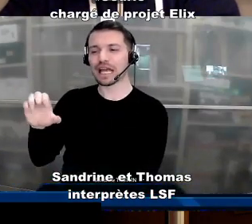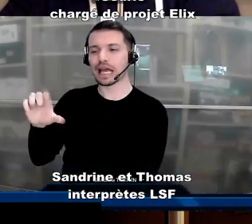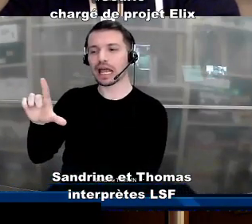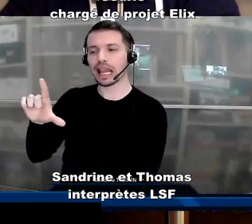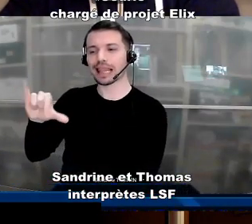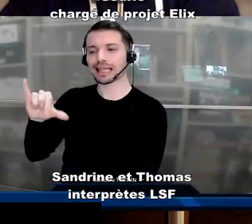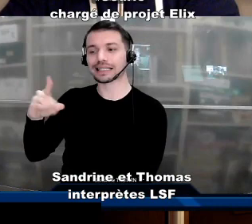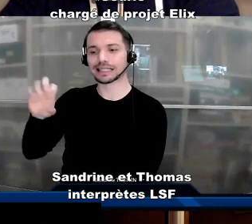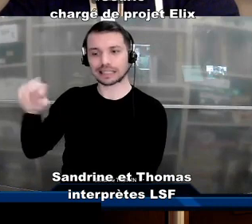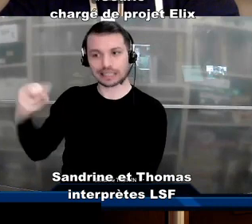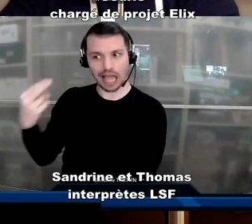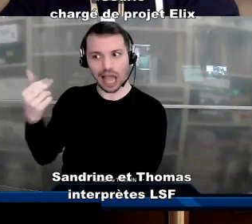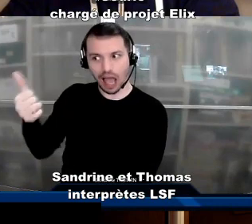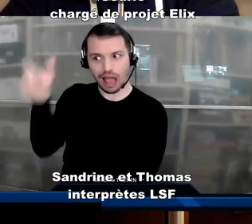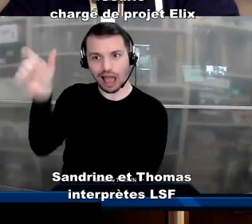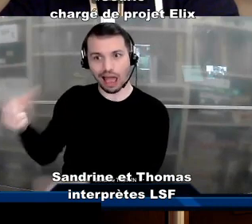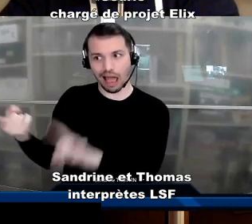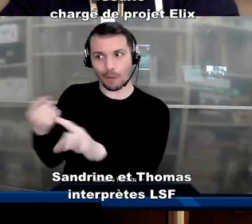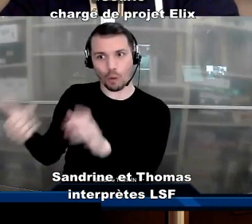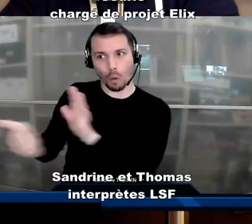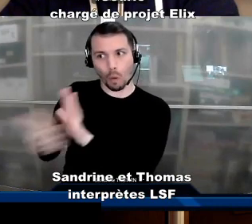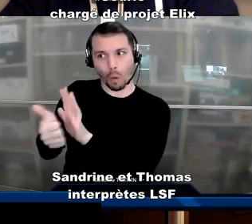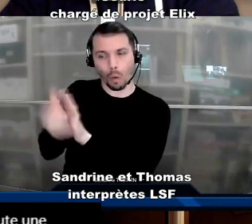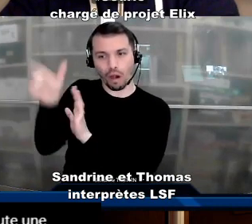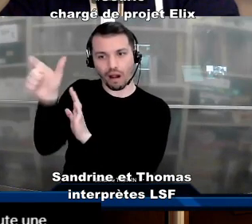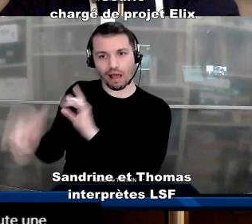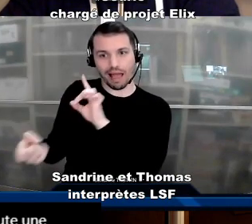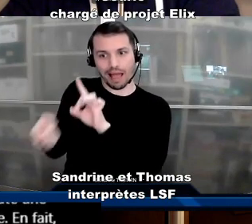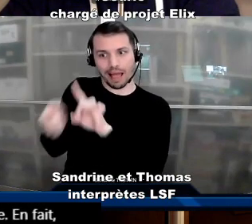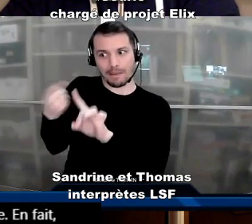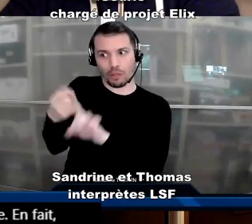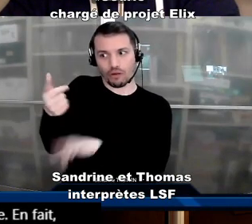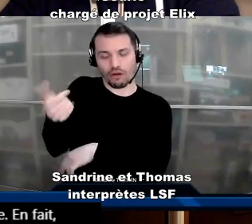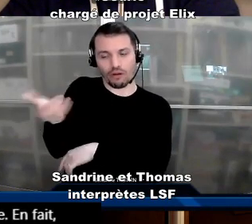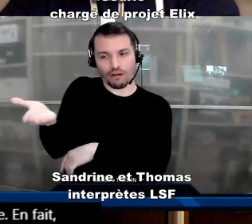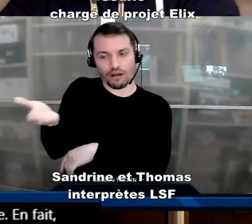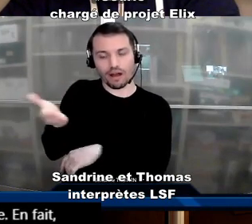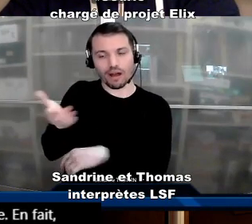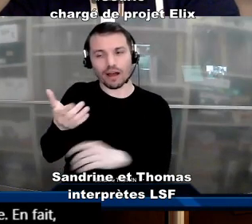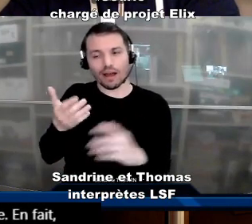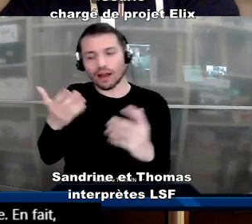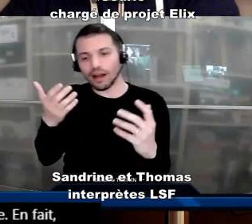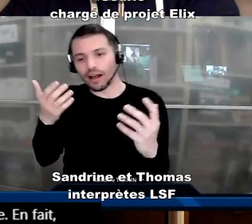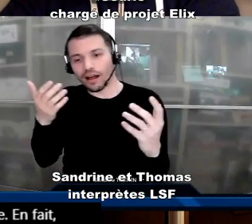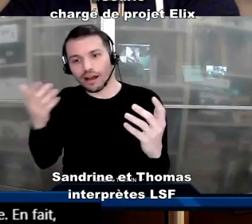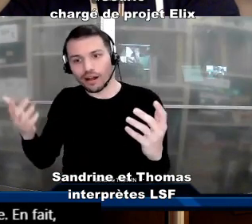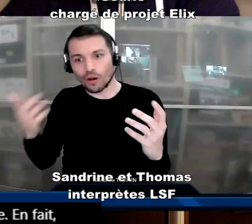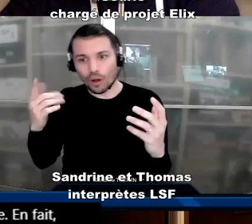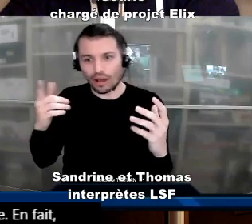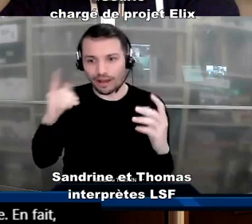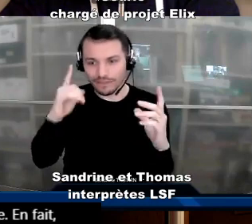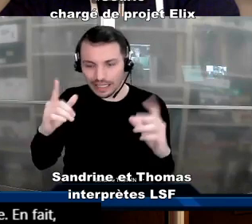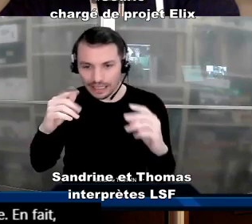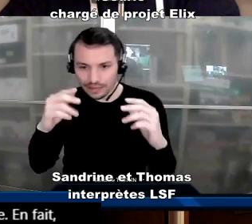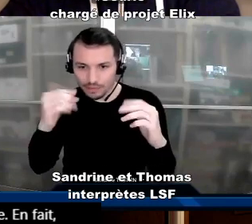qu'il est important dans Helix, hein, voilà, qui monte un